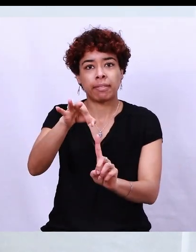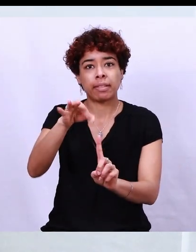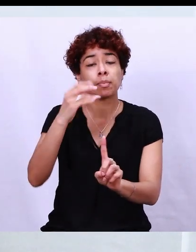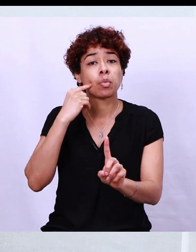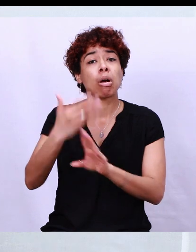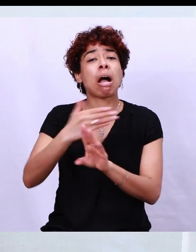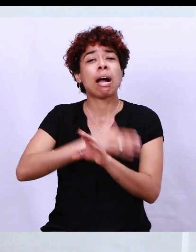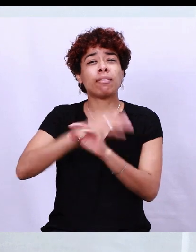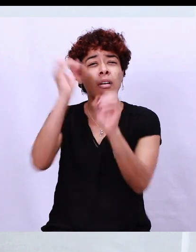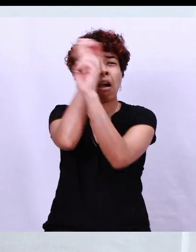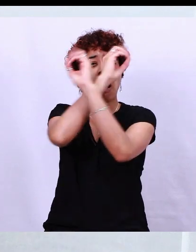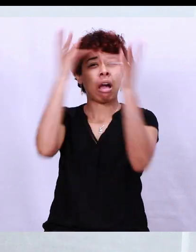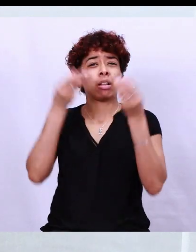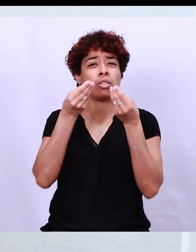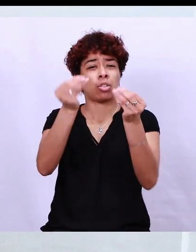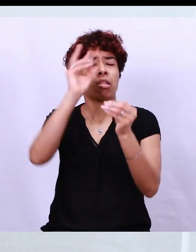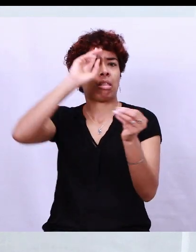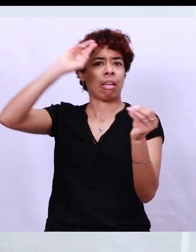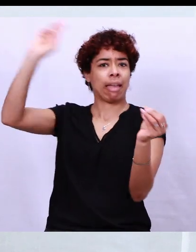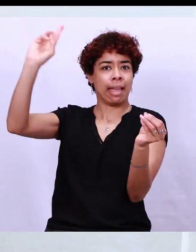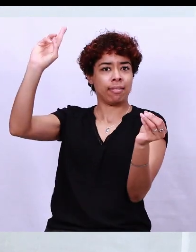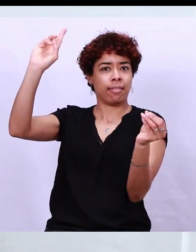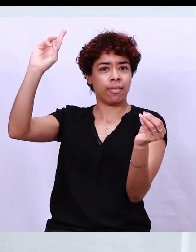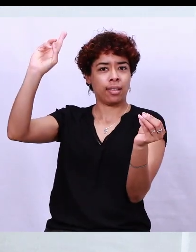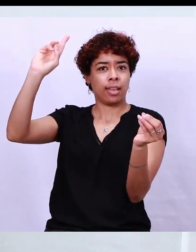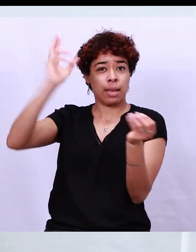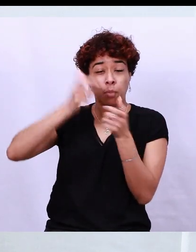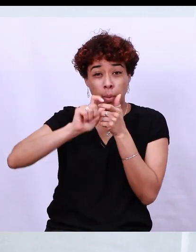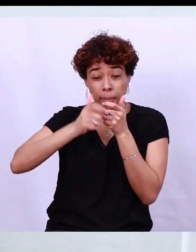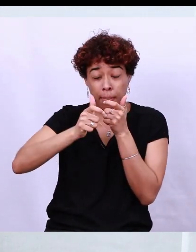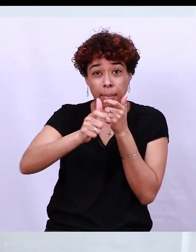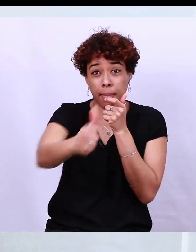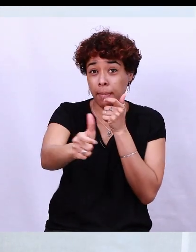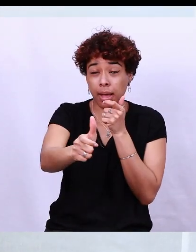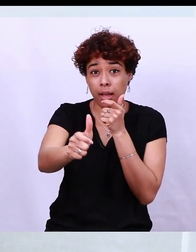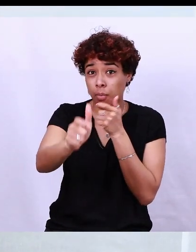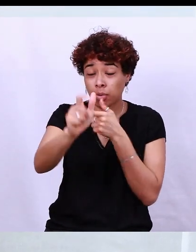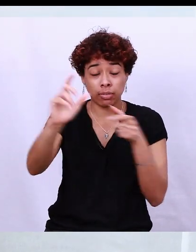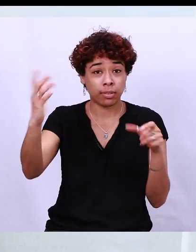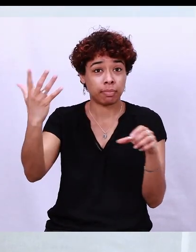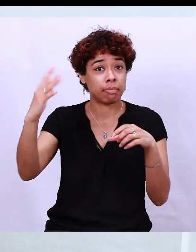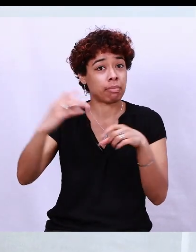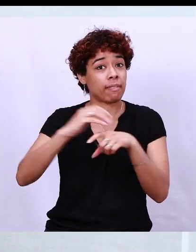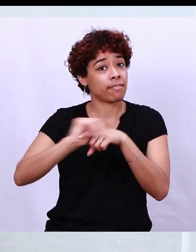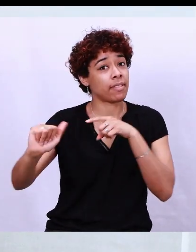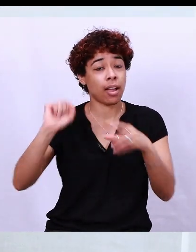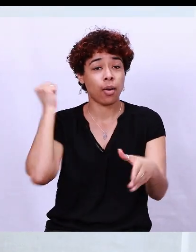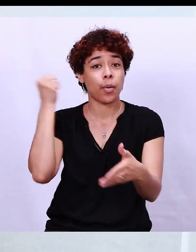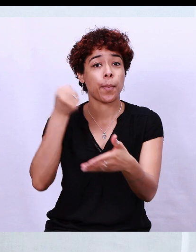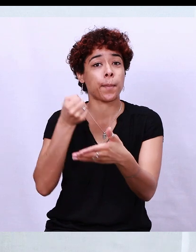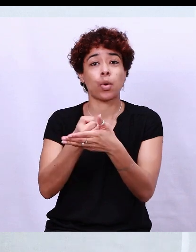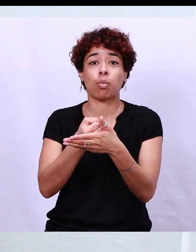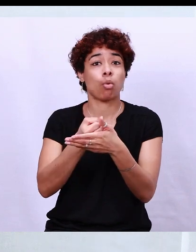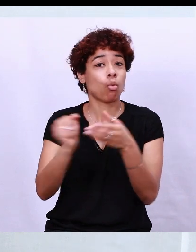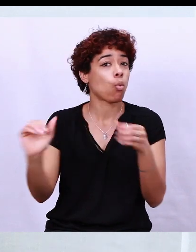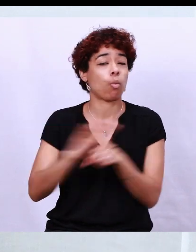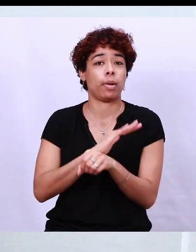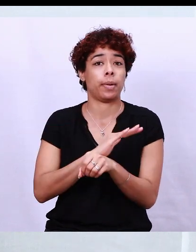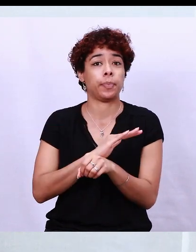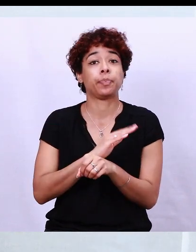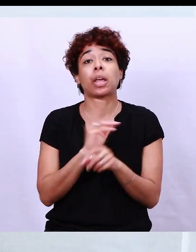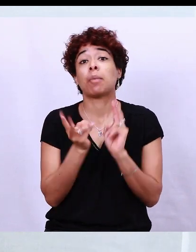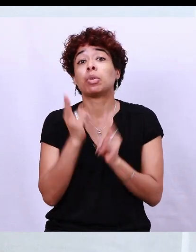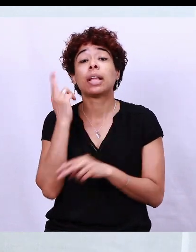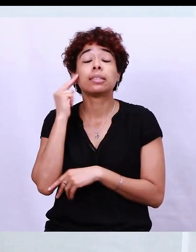avait révélé à l'origine, Dieu allait l'amener au plein accomplissement. Et quand Dieu nous donne une vision, peut-être à donner à toi